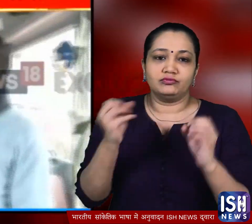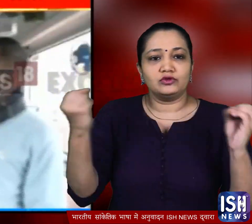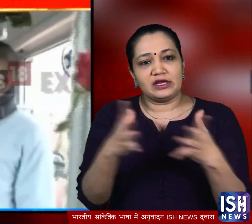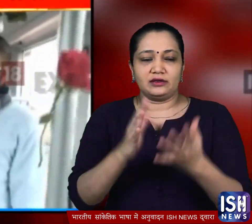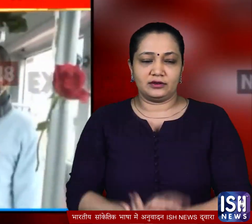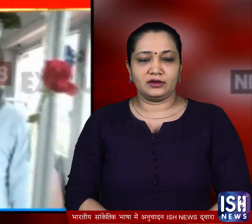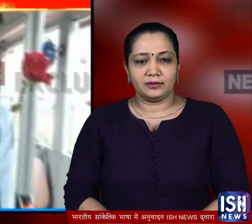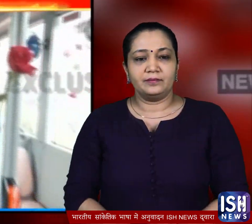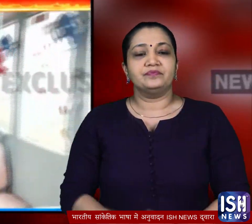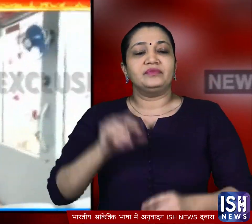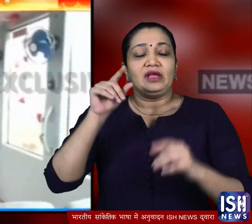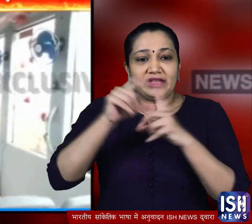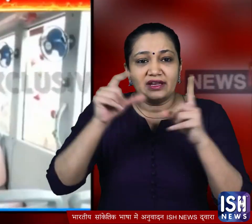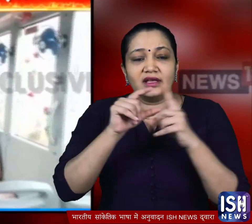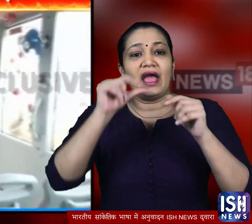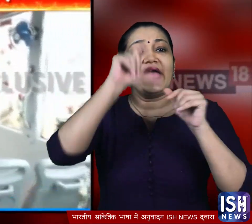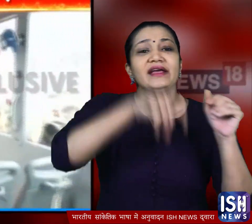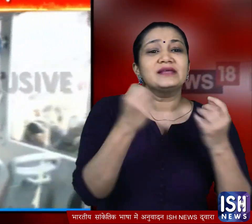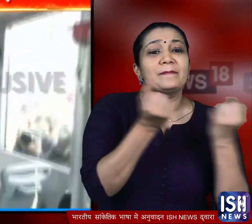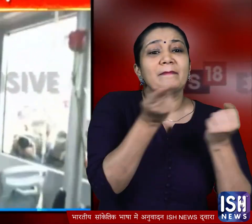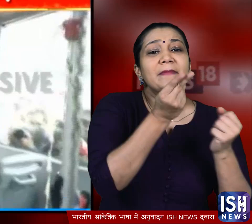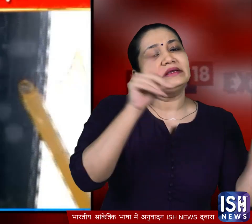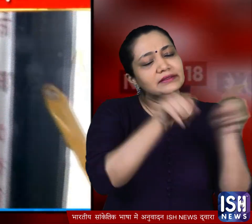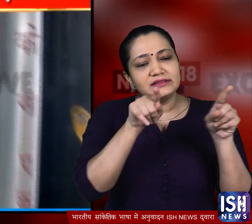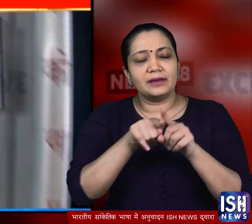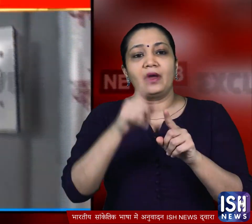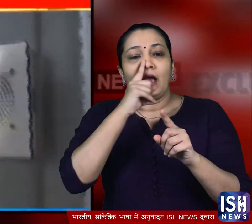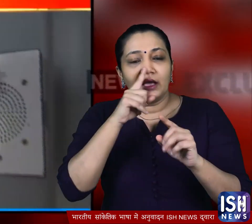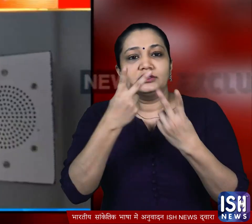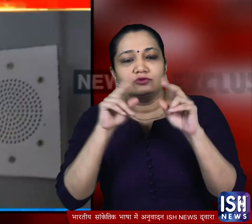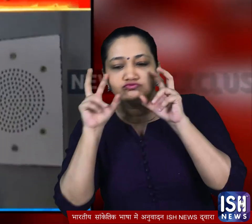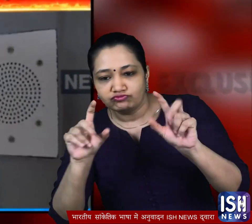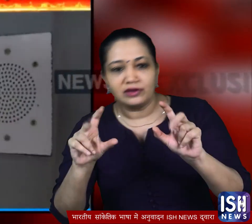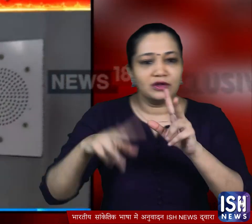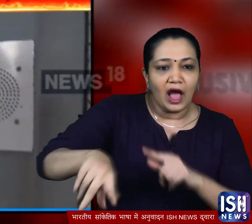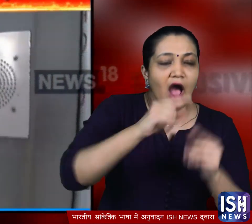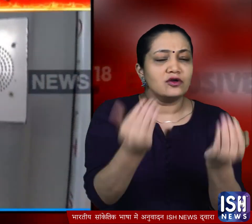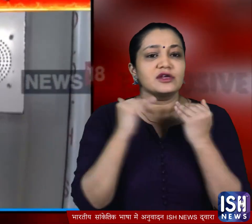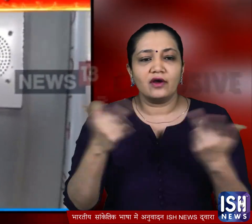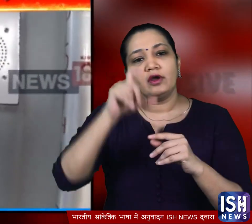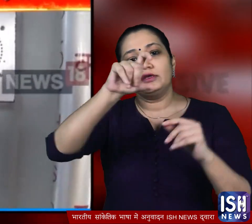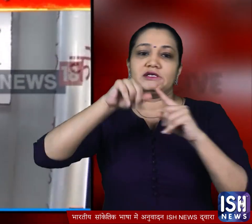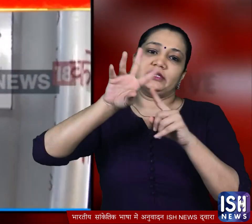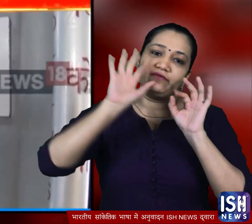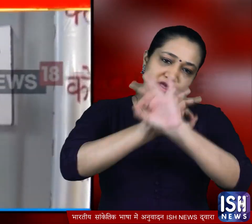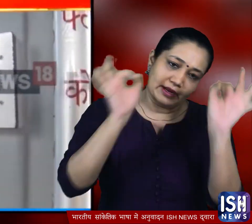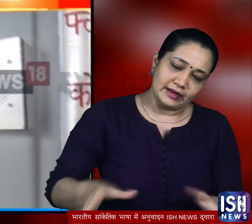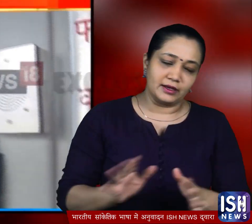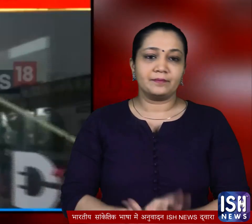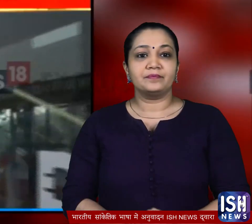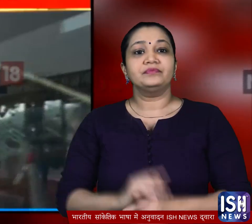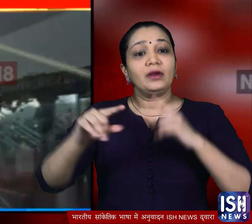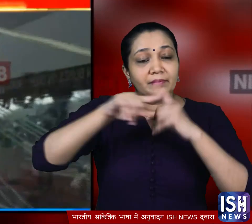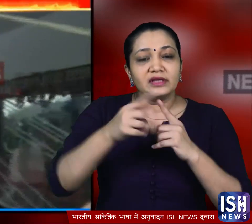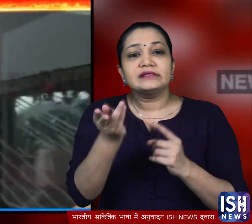जाएंगी। बताया गया कि ये बस दिल्ली की मौजूदा एसी बसों की तरह ही होगी, जिसमें महिला सुरक्षा का ख्याल रखते हुए इसे सीसीटीवी कैमरे से लैस किया गया